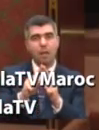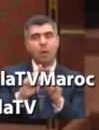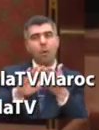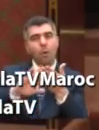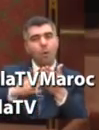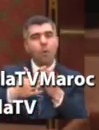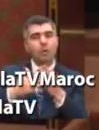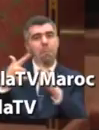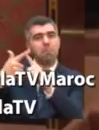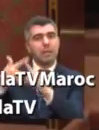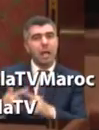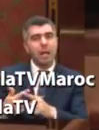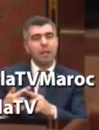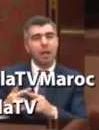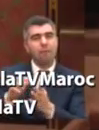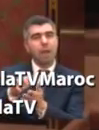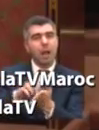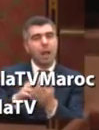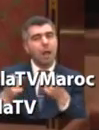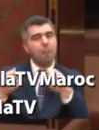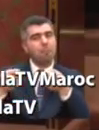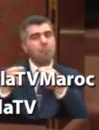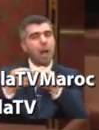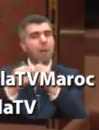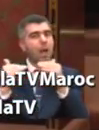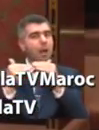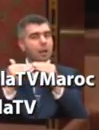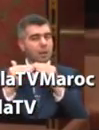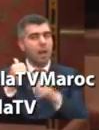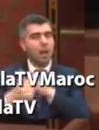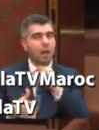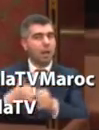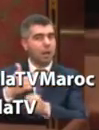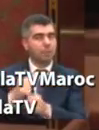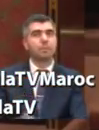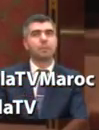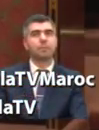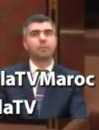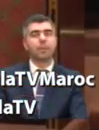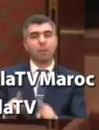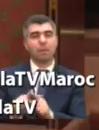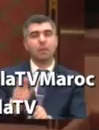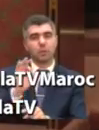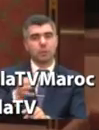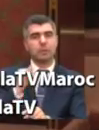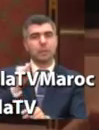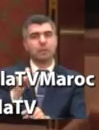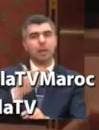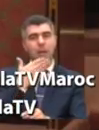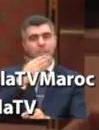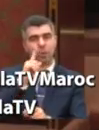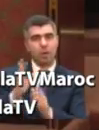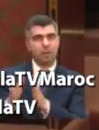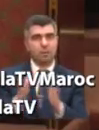العام ديال الفلاحه في المستوى ديال السنه الماضيه، هذا كيبان بانه يعني كاينه واحد لا ريزيلونس ديال الفلاحه ديالنا ان شاء الله